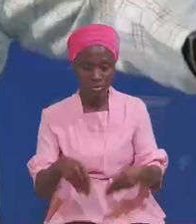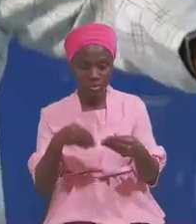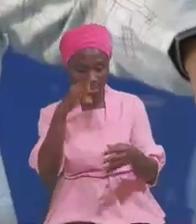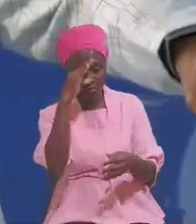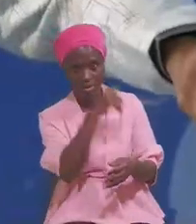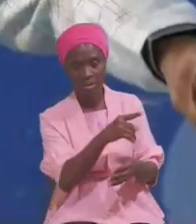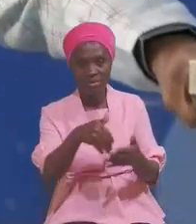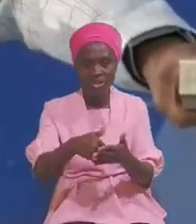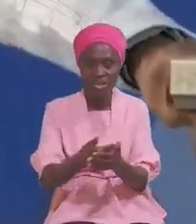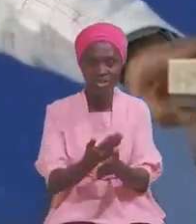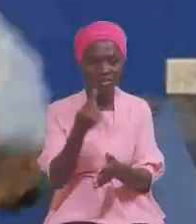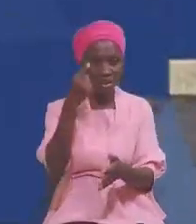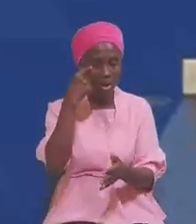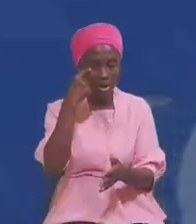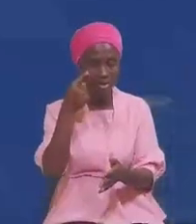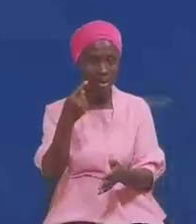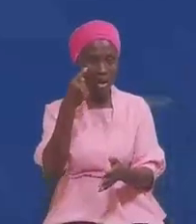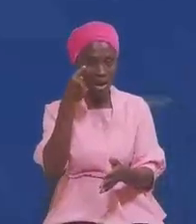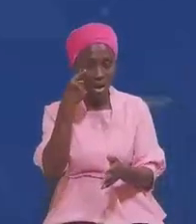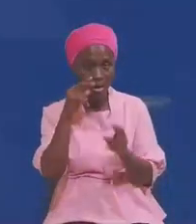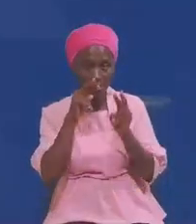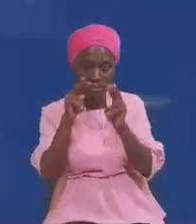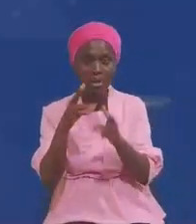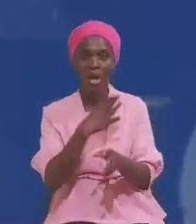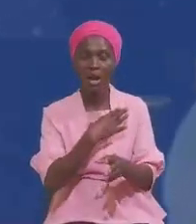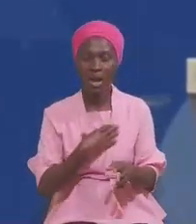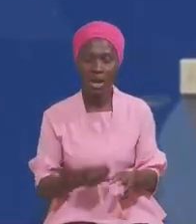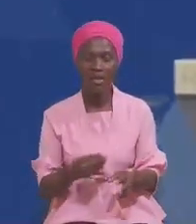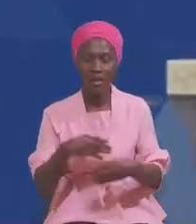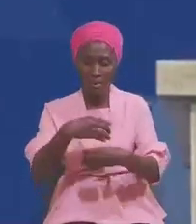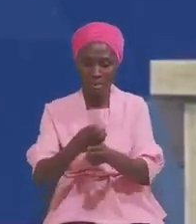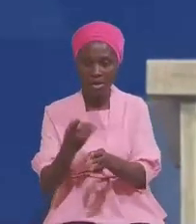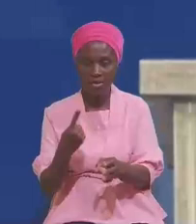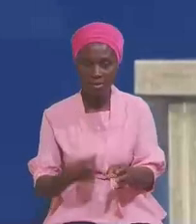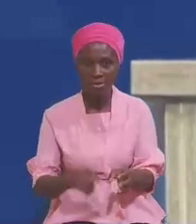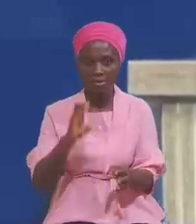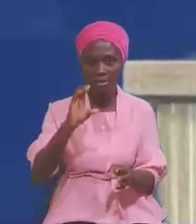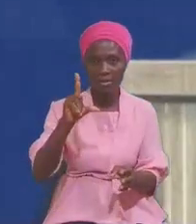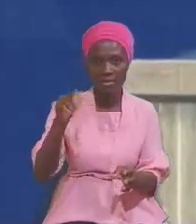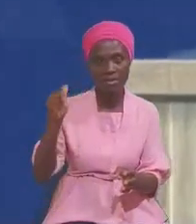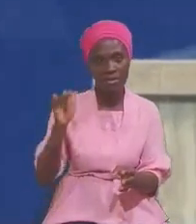yeux, une nouvelle vision. Il a fait de la boue et l'a appliqué